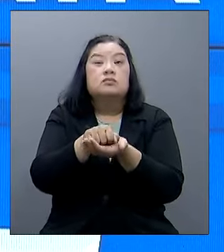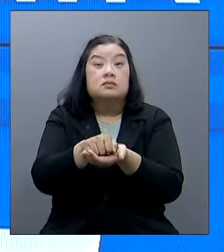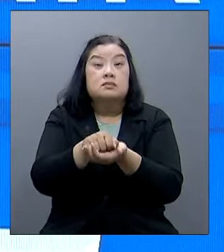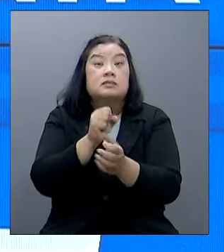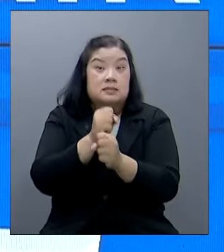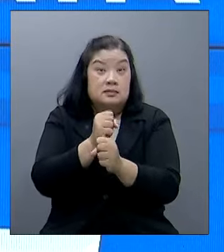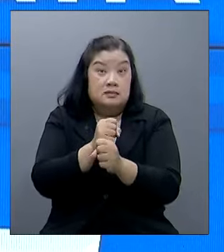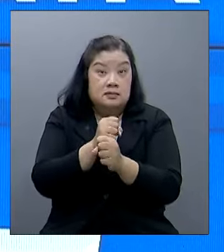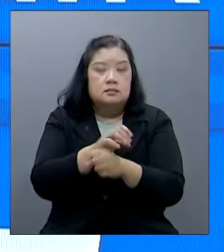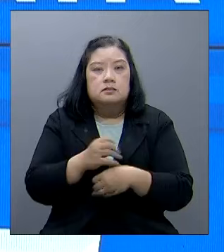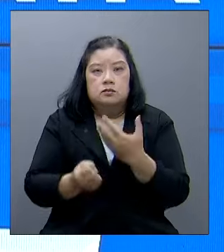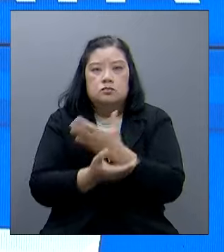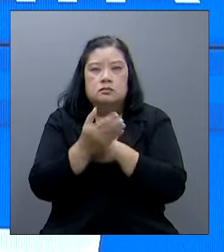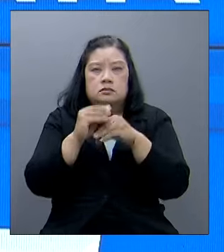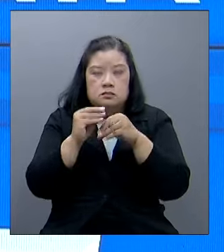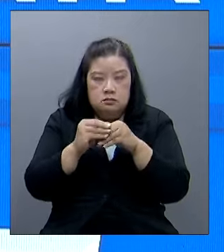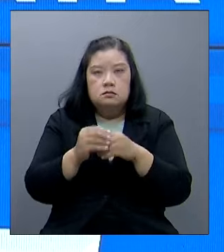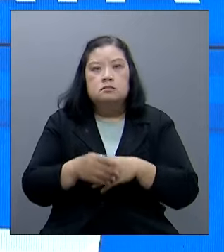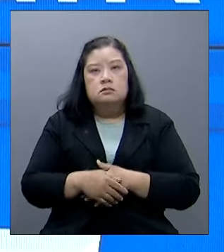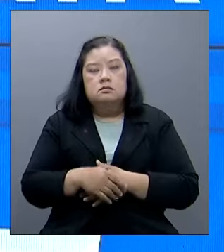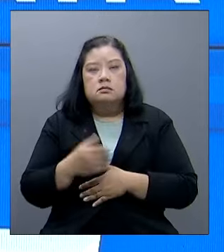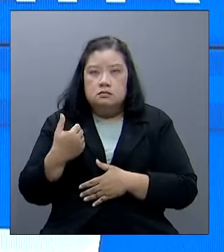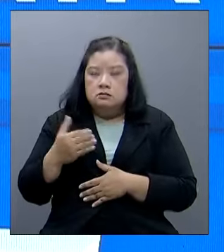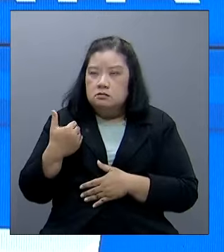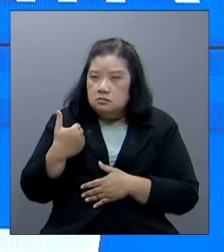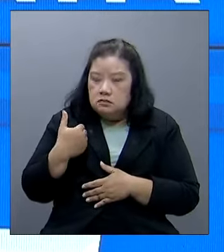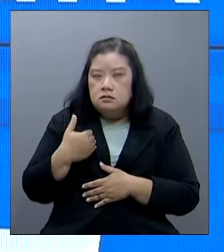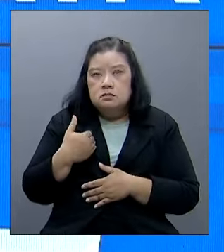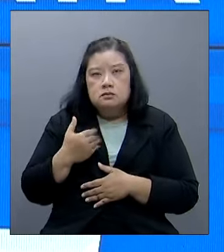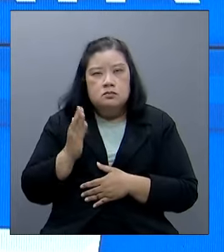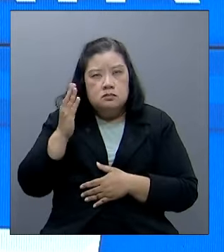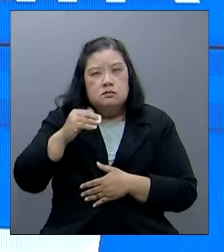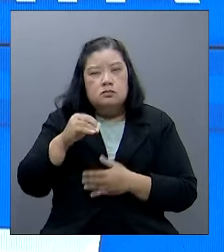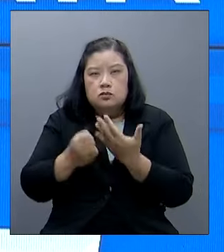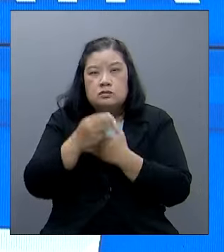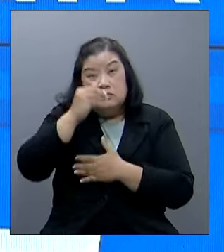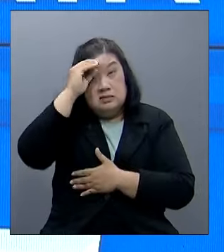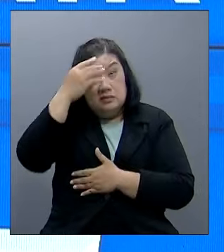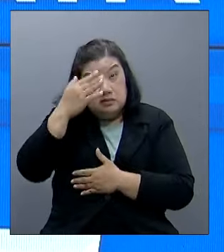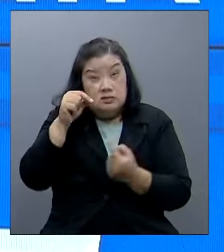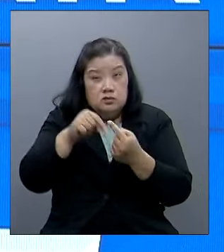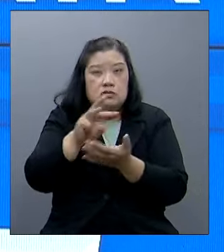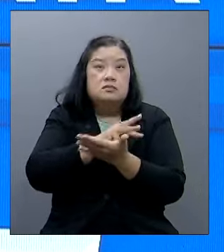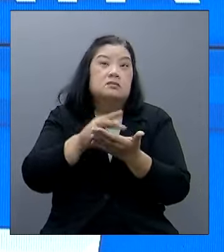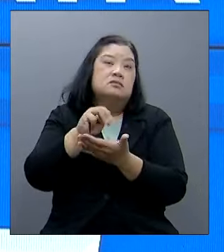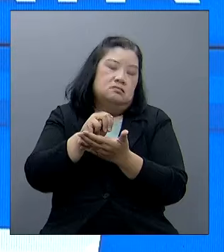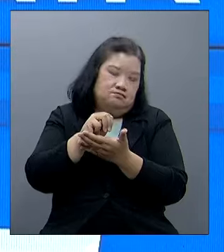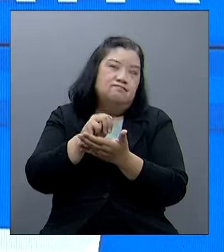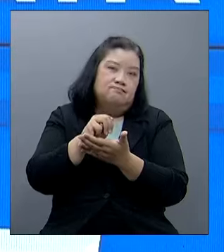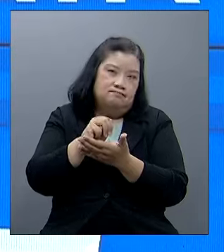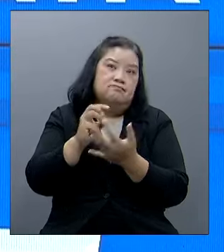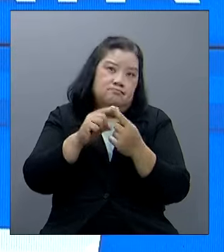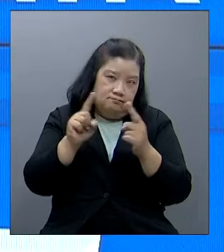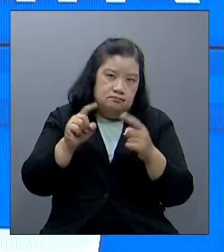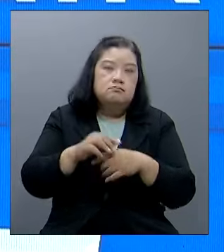ามารถที่จะไปต่อยอดให้กับน้องๆที่อาจจะไม่ได้มีโอกาสในการเข้าเรียนเข้าศึกษาต่อในระดับมหาวิทยาลัยแต่พวกเขาได้วิช